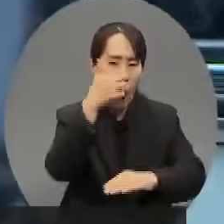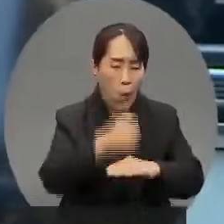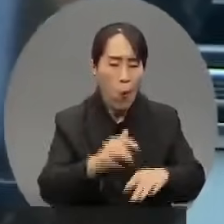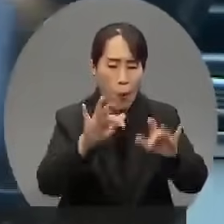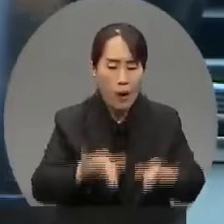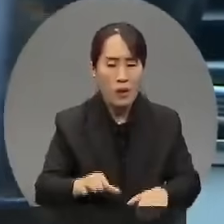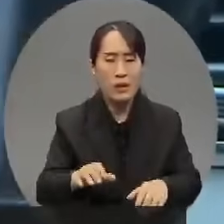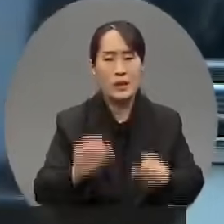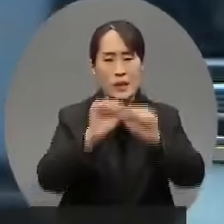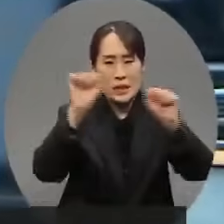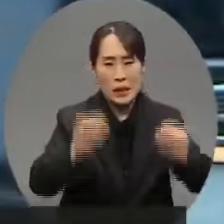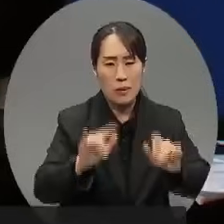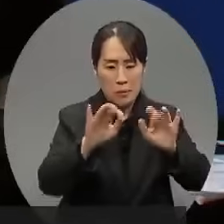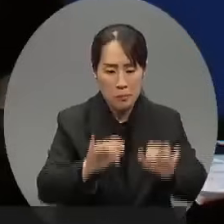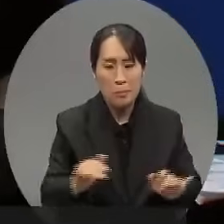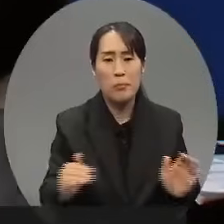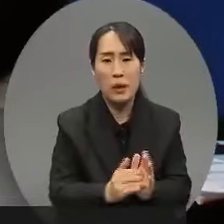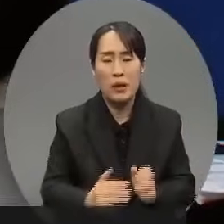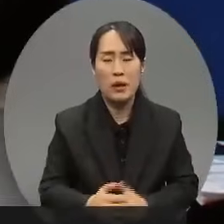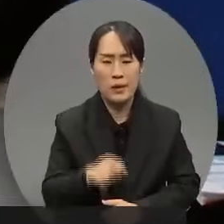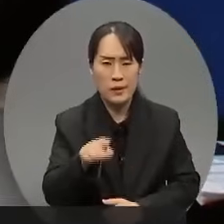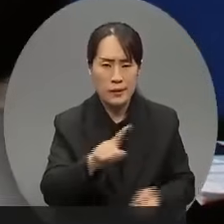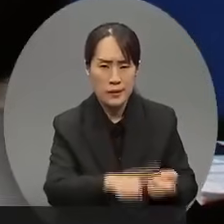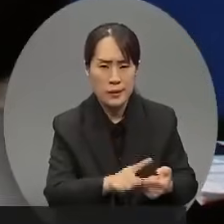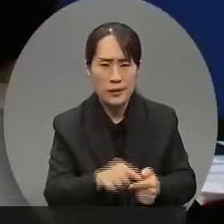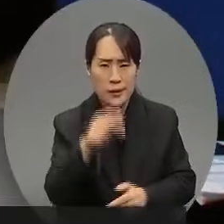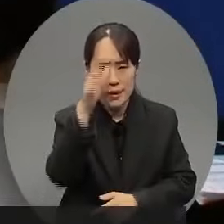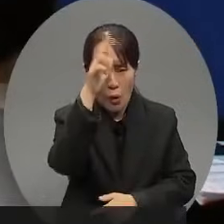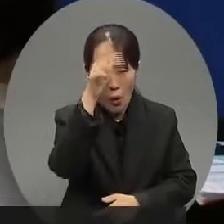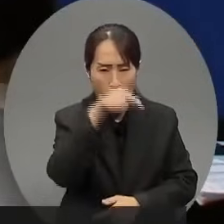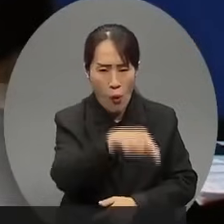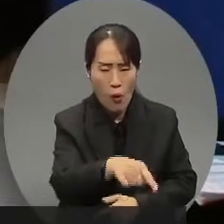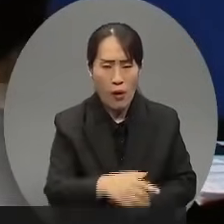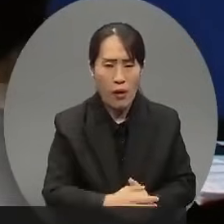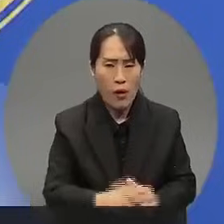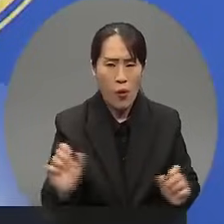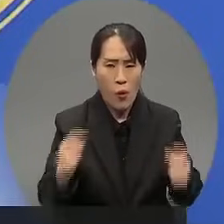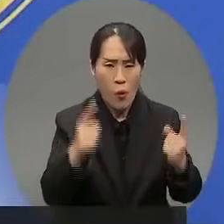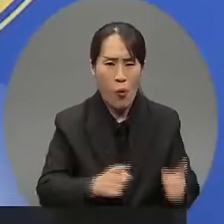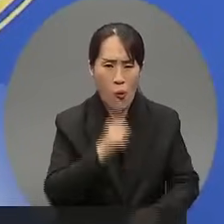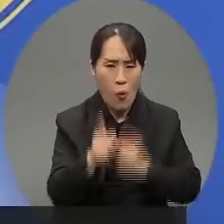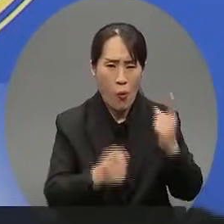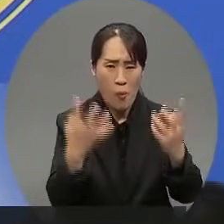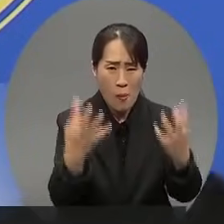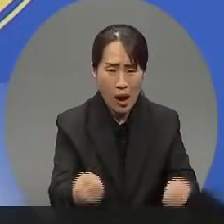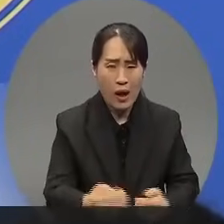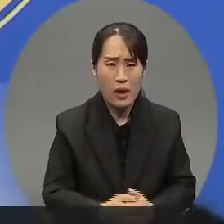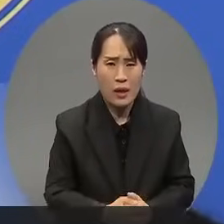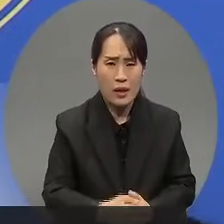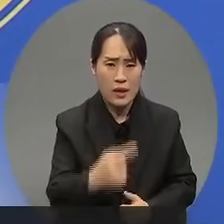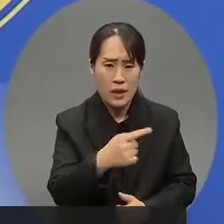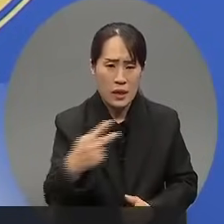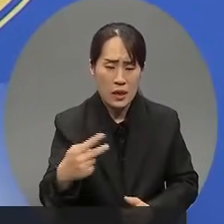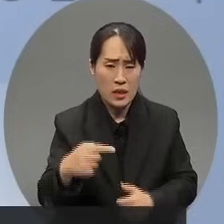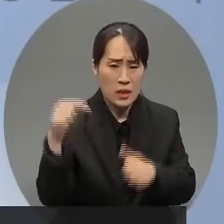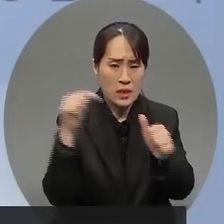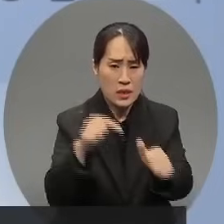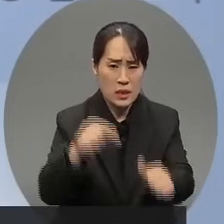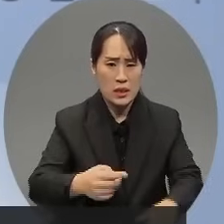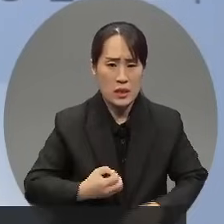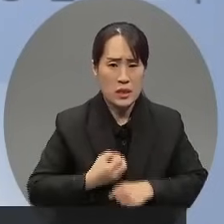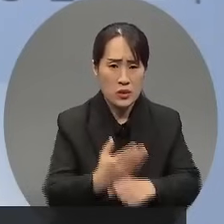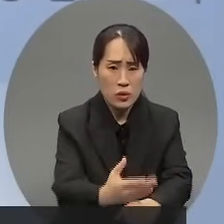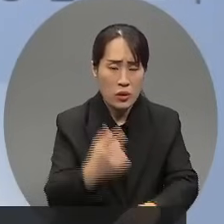시스템에 입력했습니다이를 두고 당시 경찰은 동시다발적으로 신고가 몰렸고 112 지령이 제대로